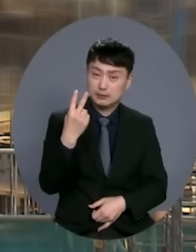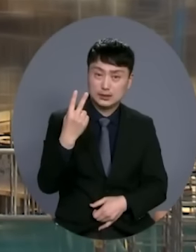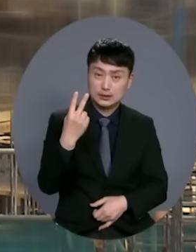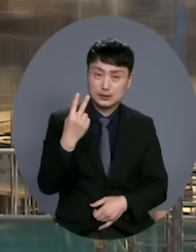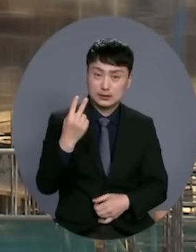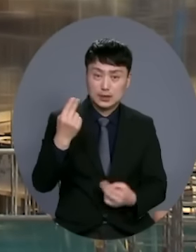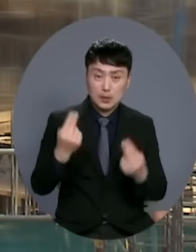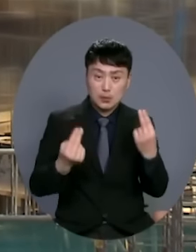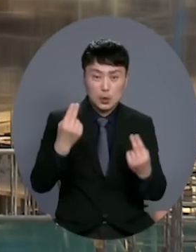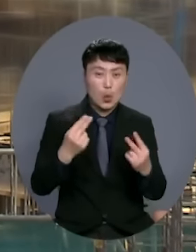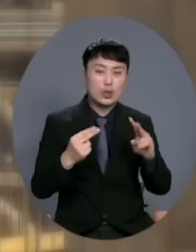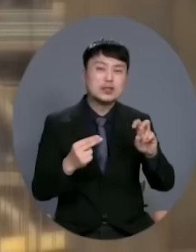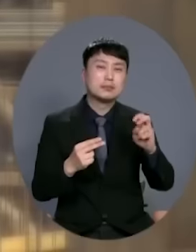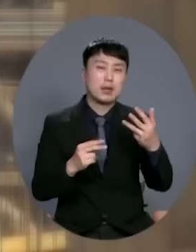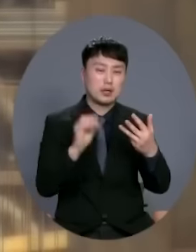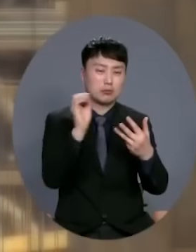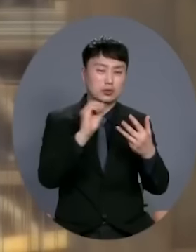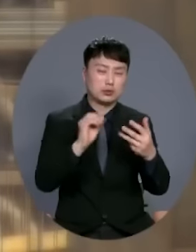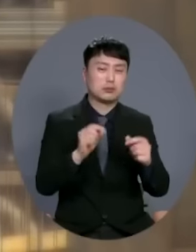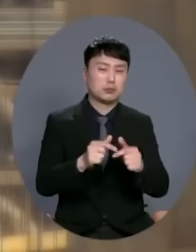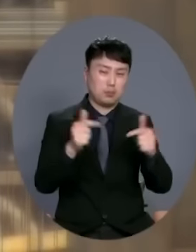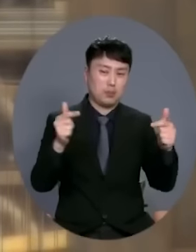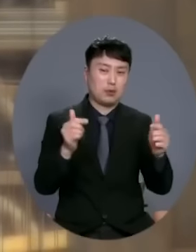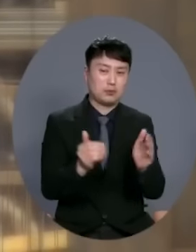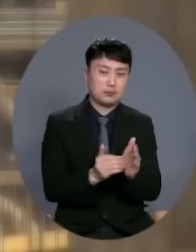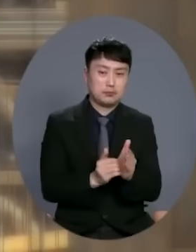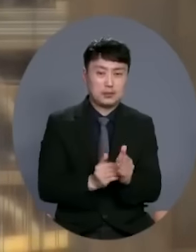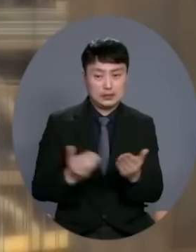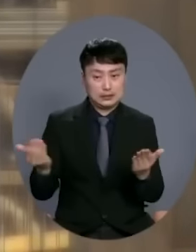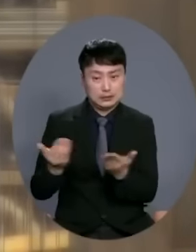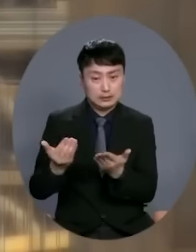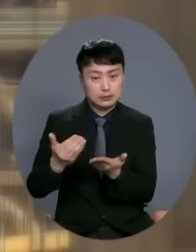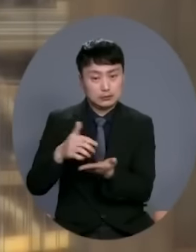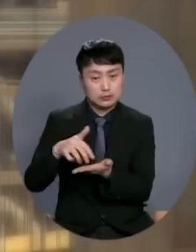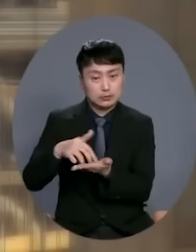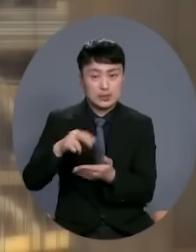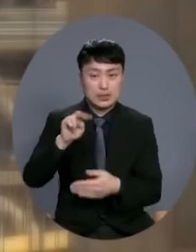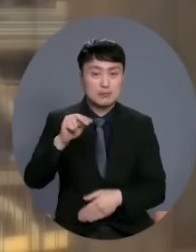비교해 28%나 많습니다. 노동자 수로 따지면